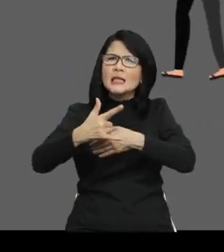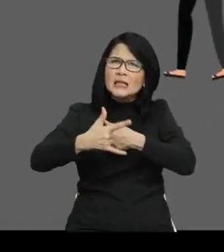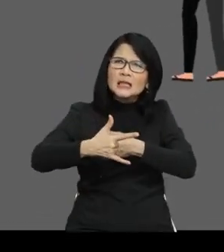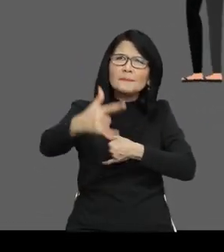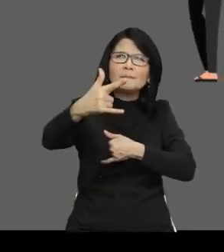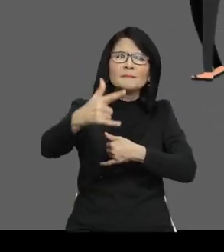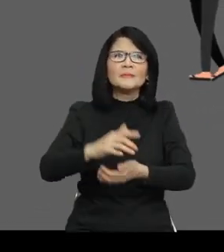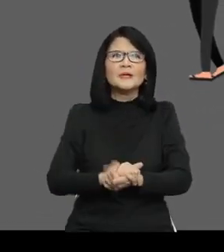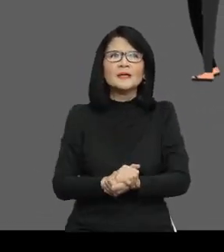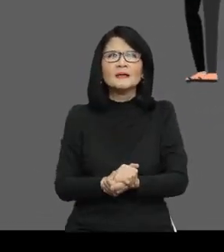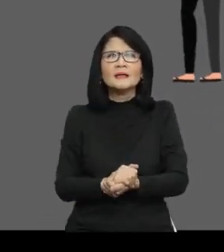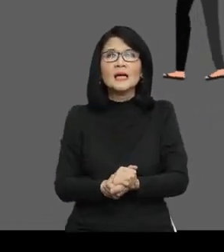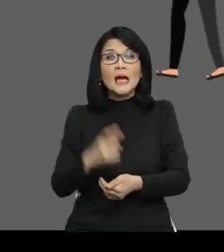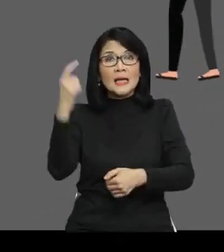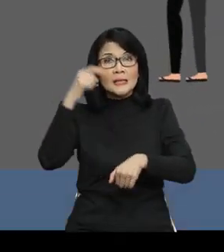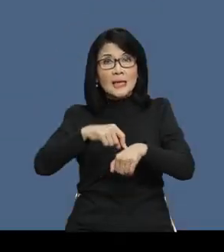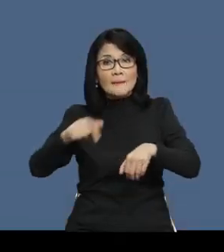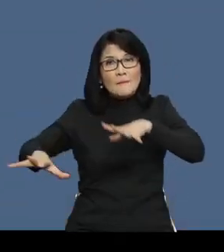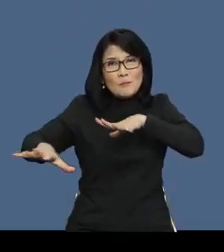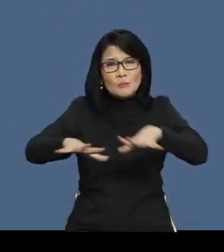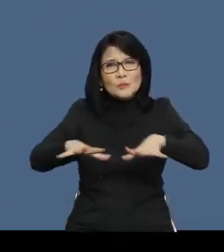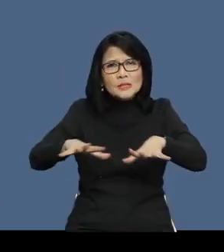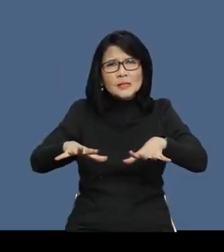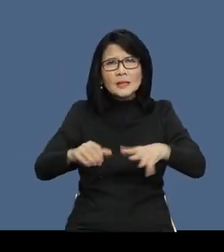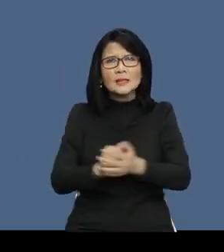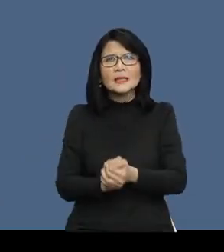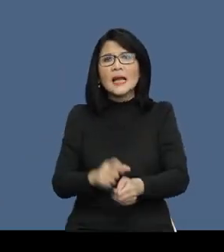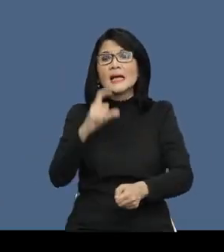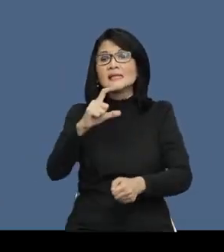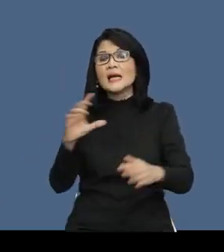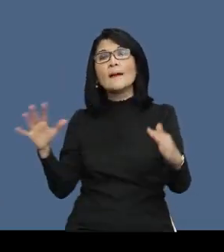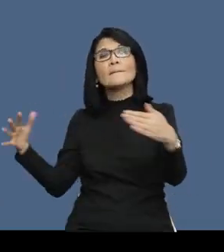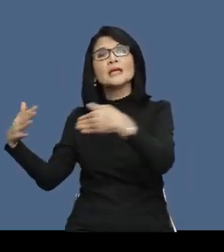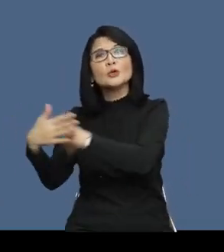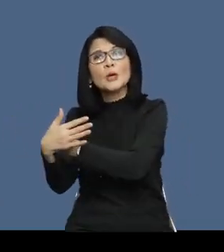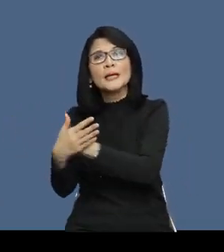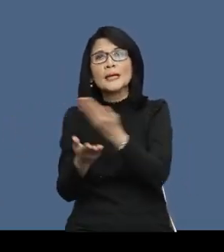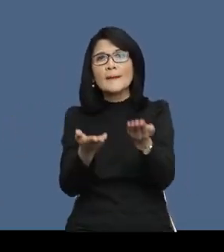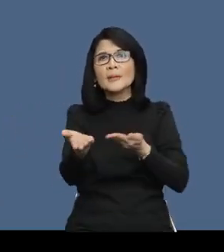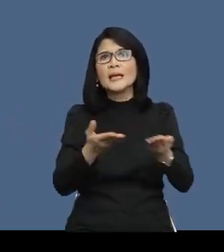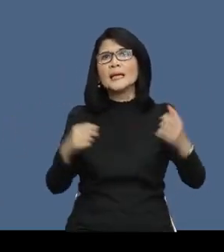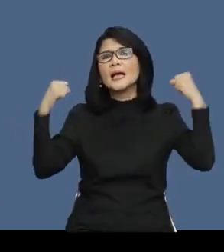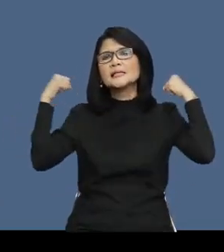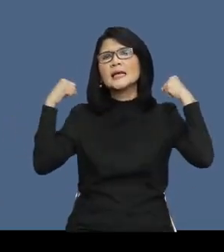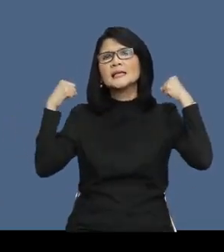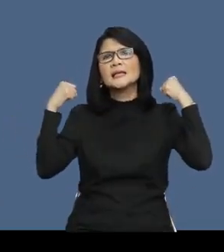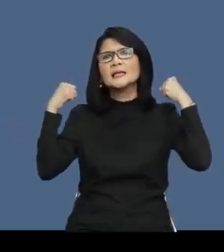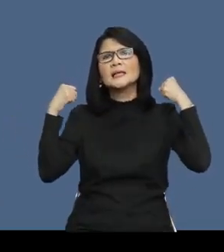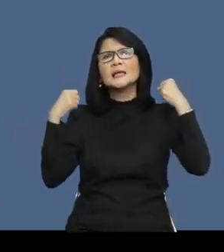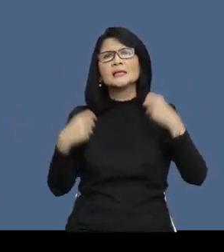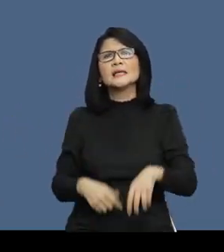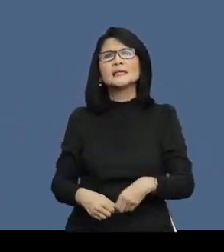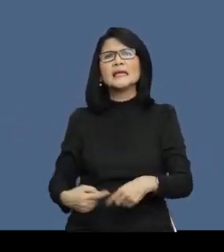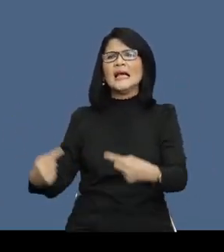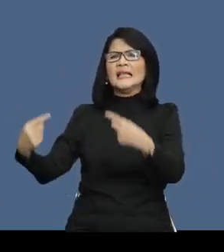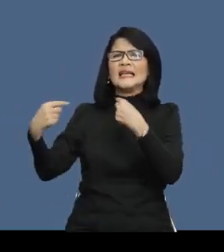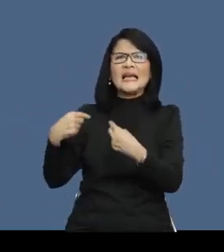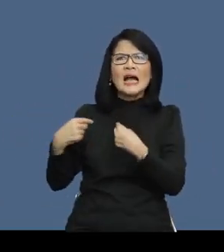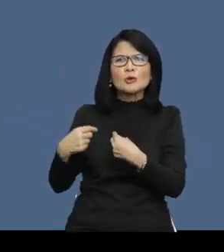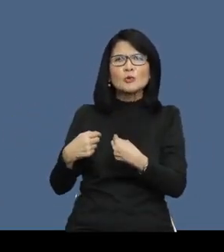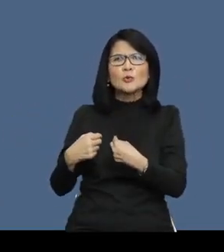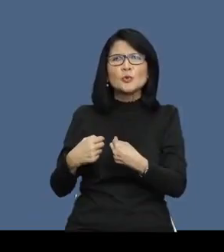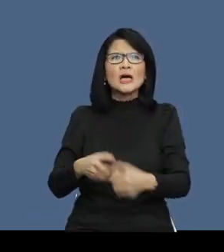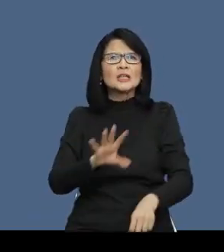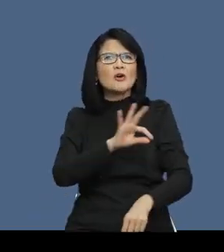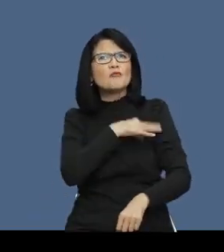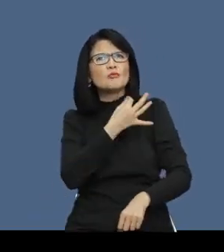mereka. Dalam kondisi bencana, mekanisme perlindungan dan pelayanan kesehatan terganggu atau tidak